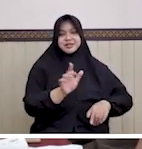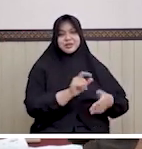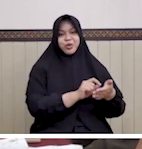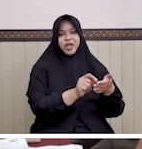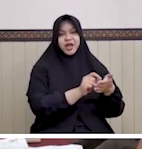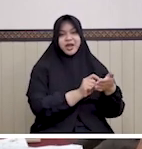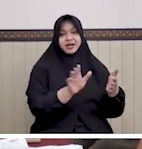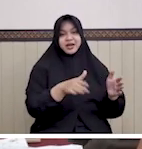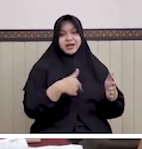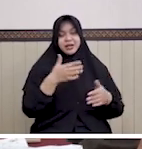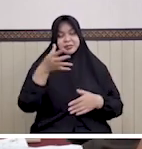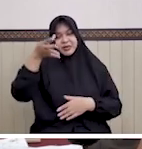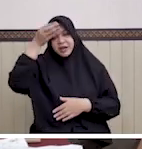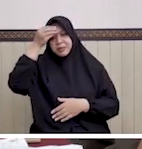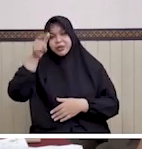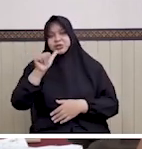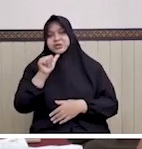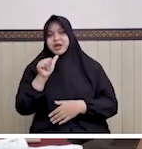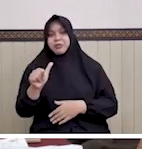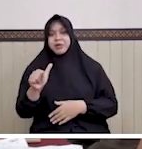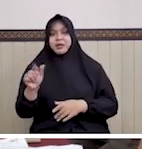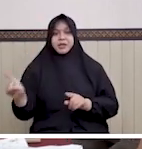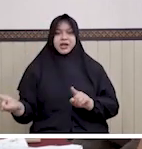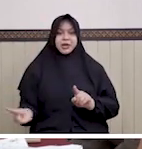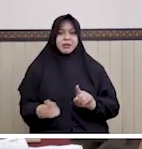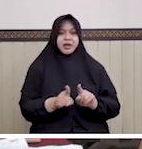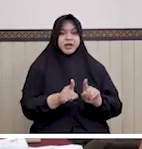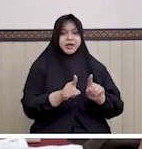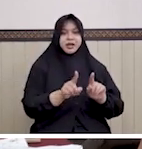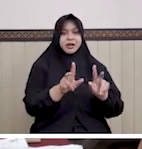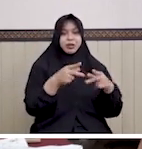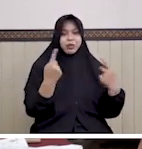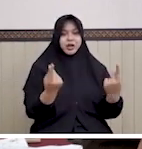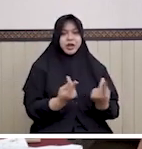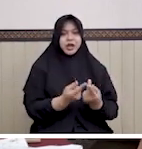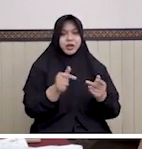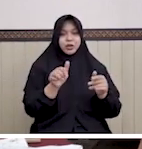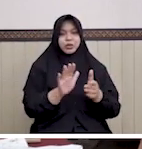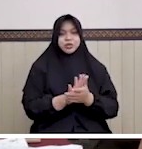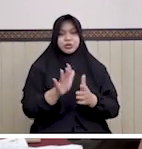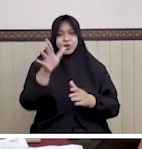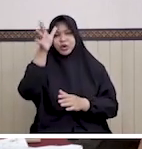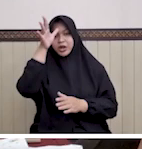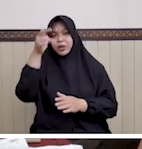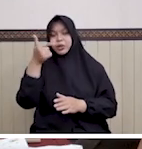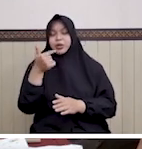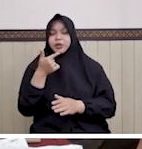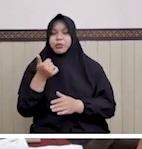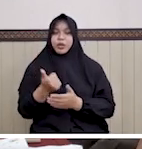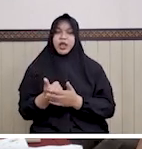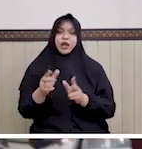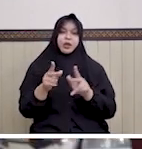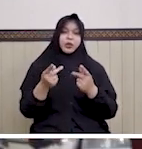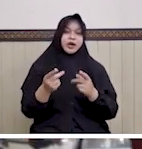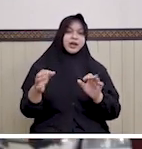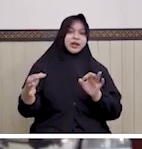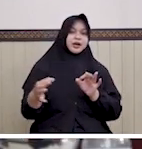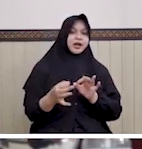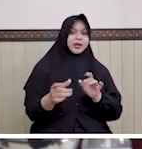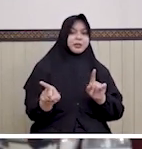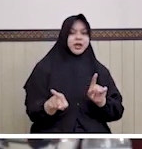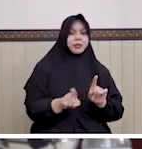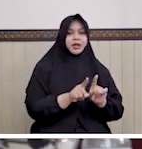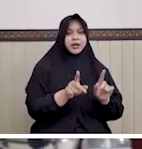tidak sekolah yang paling mengerti adalah pendamping hidup damping warga dikuas menanyakan boleh keluarga terdekat untuk mengirim